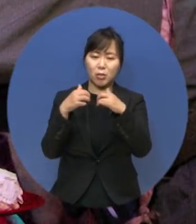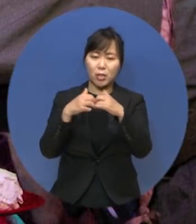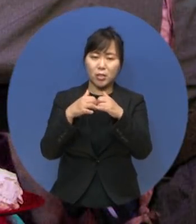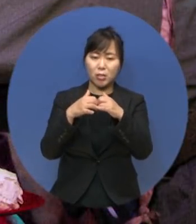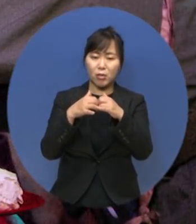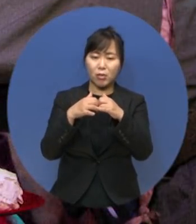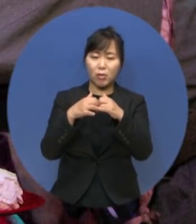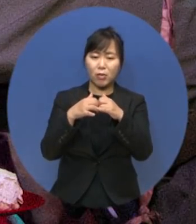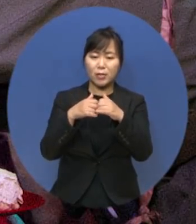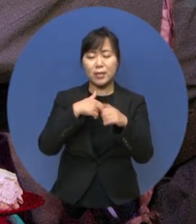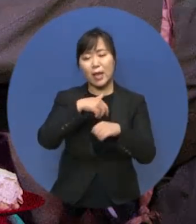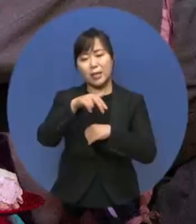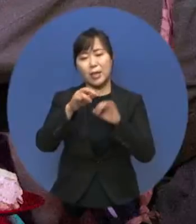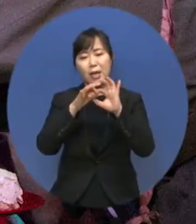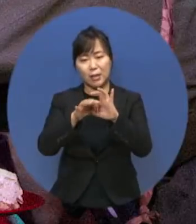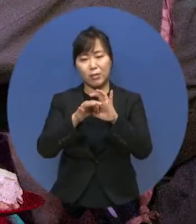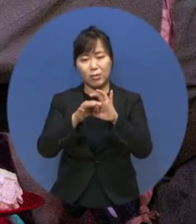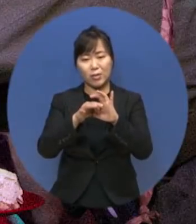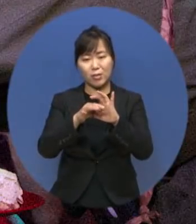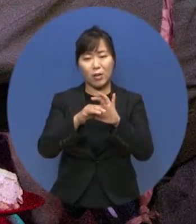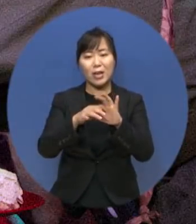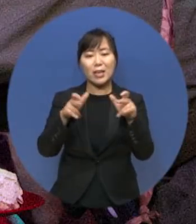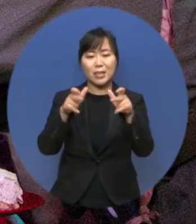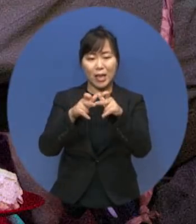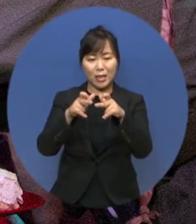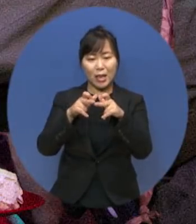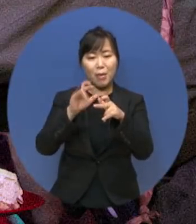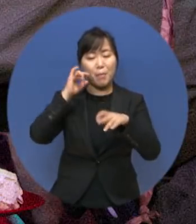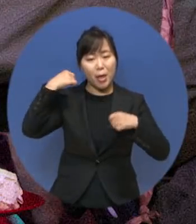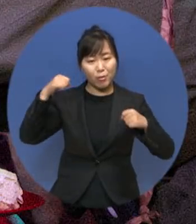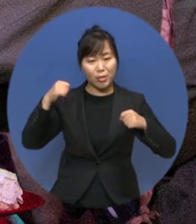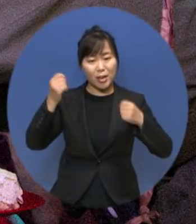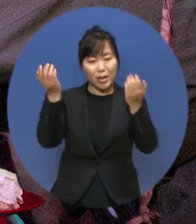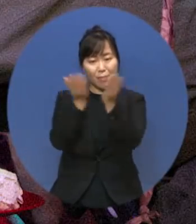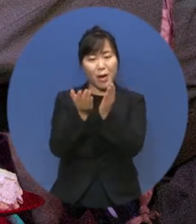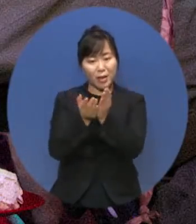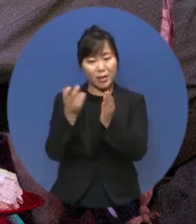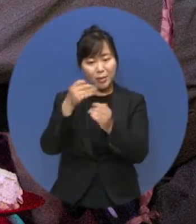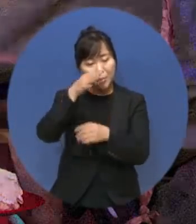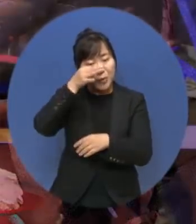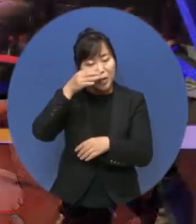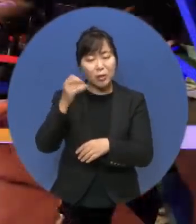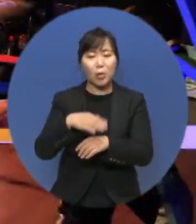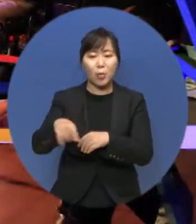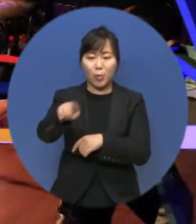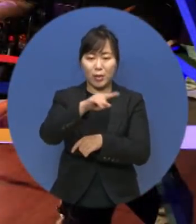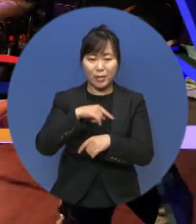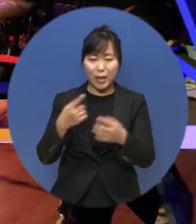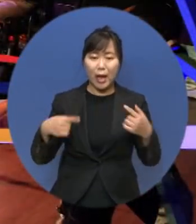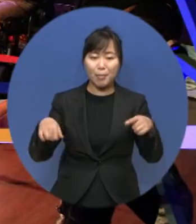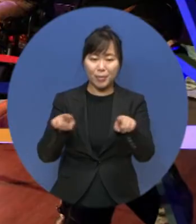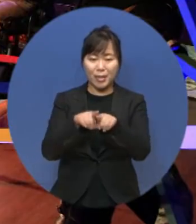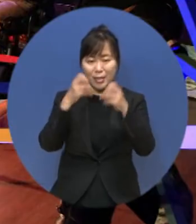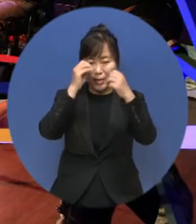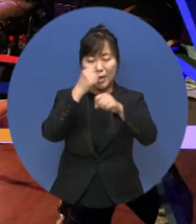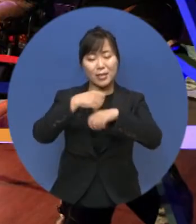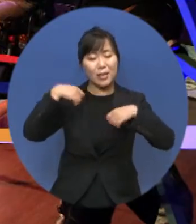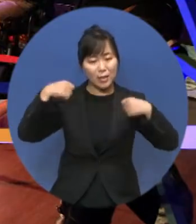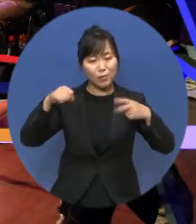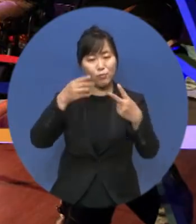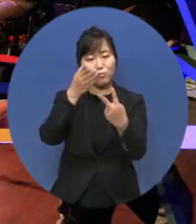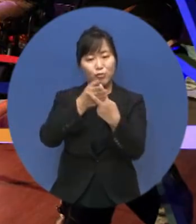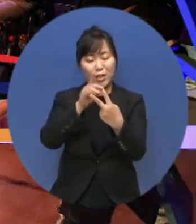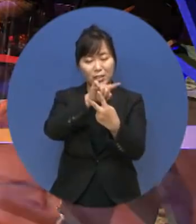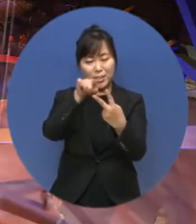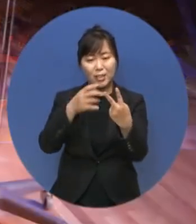같은 고전을 장애 배우들에게 맞게 재해석하는 작업과 또 단원들이 함께 창작극을 하는 두 가지